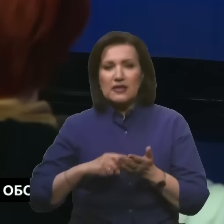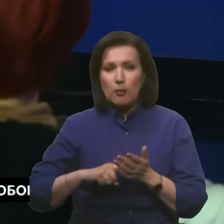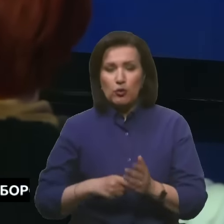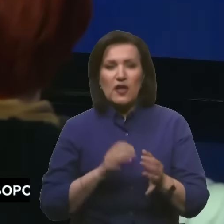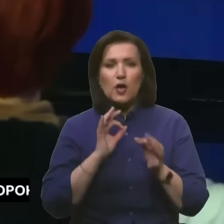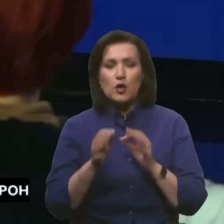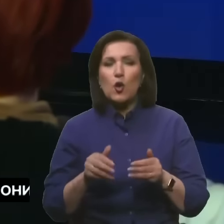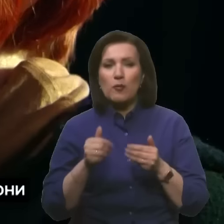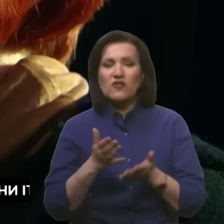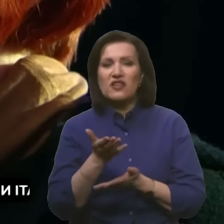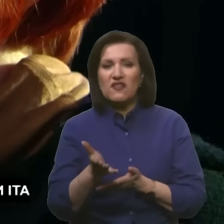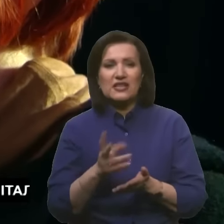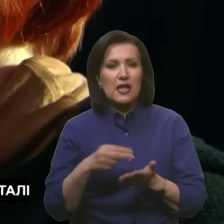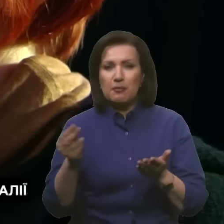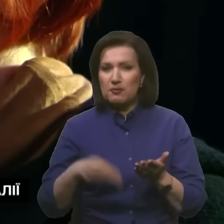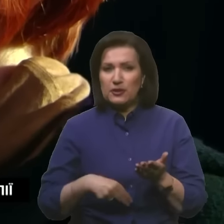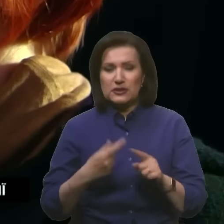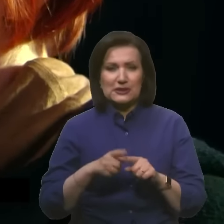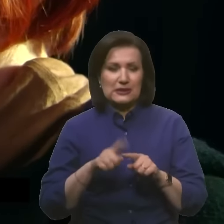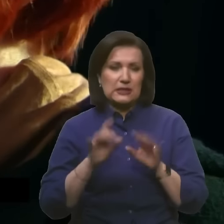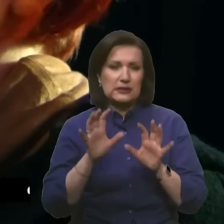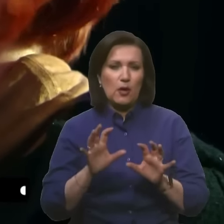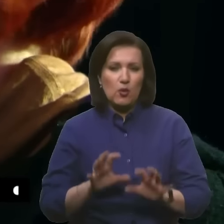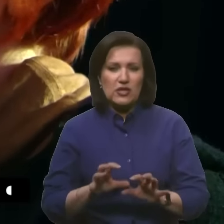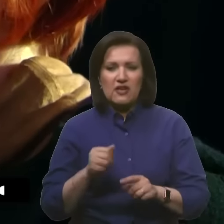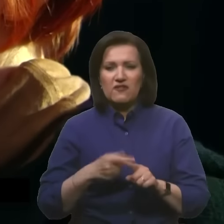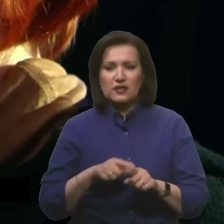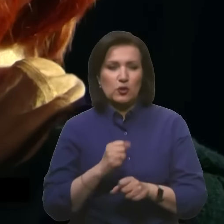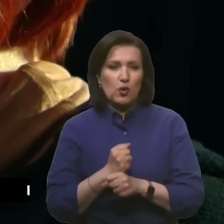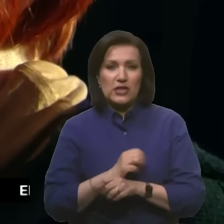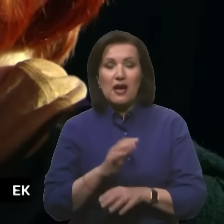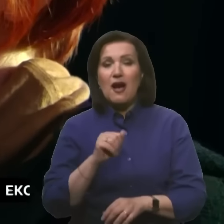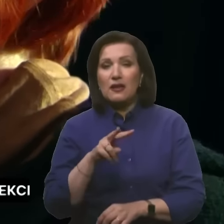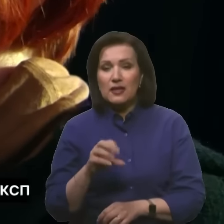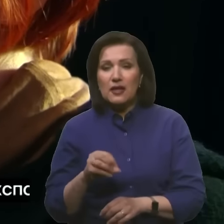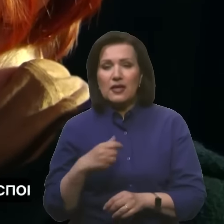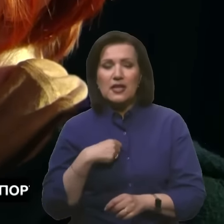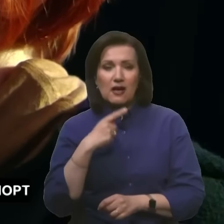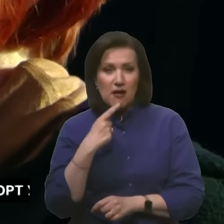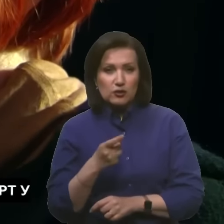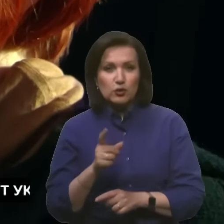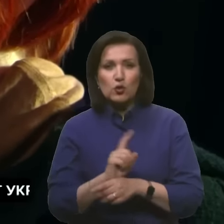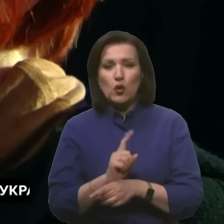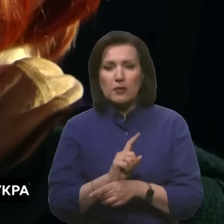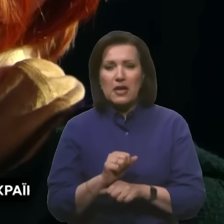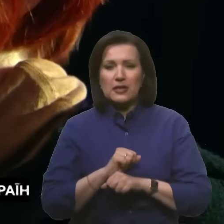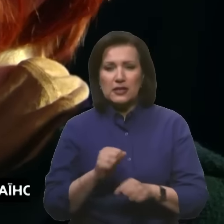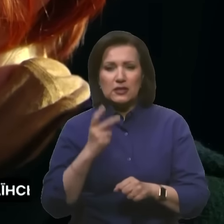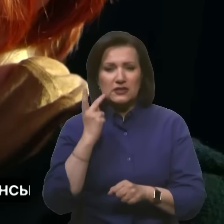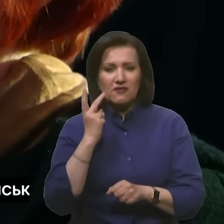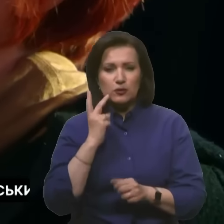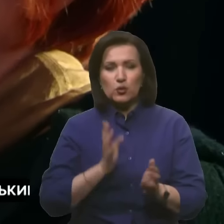наполегливо рекомендувала вам не підписувати цей закон. І ви цього не зробили. Але, як то кажуть, нормальні герої